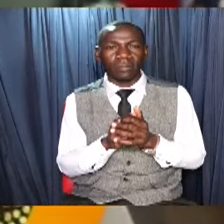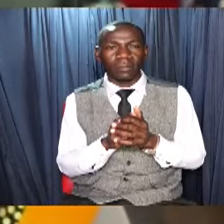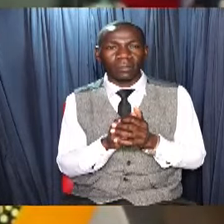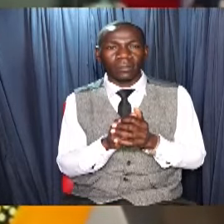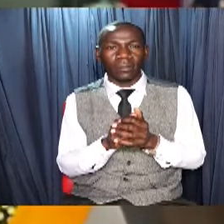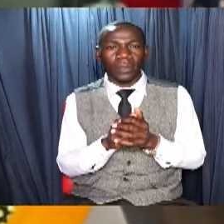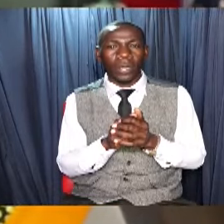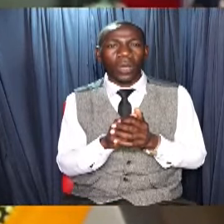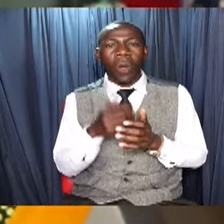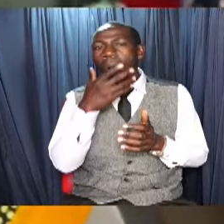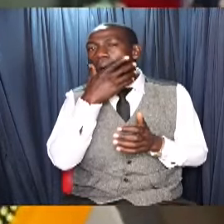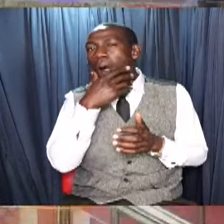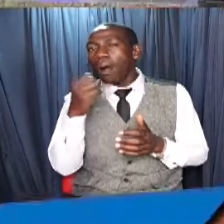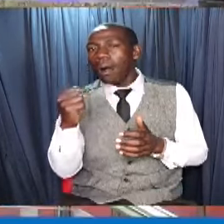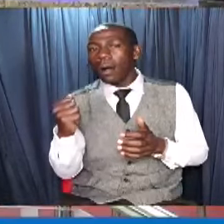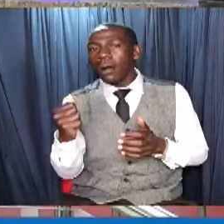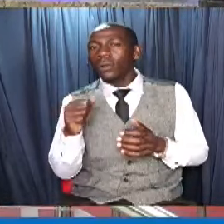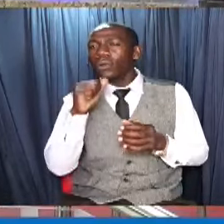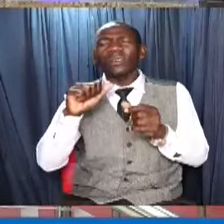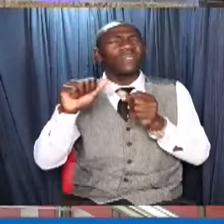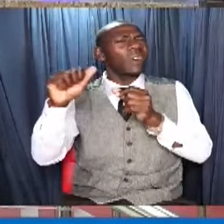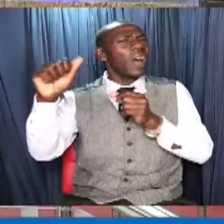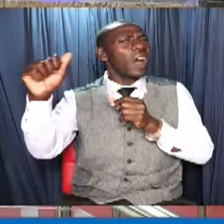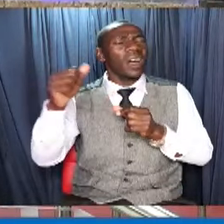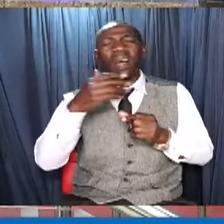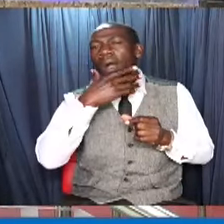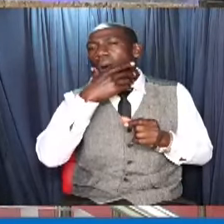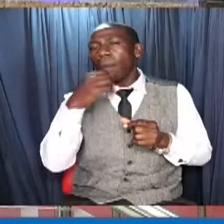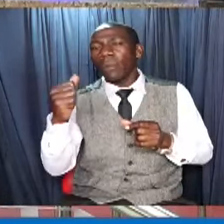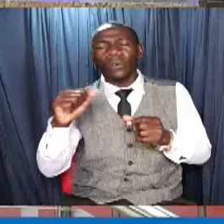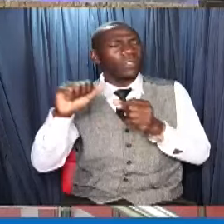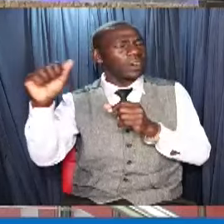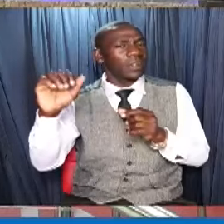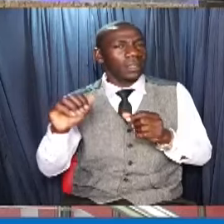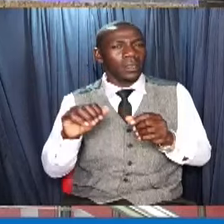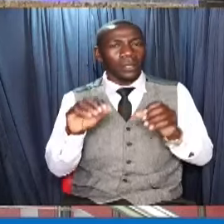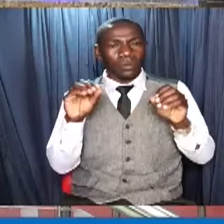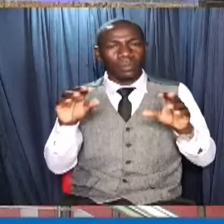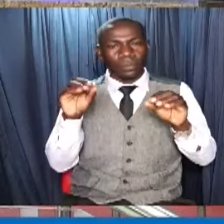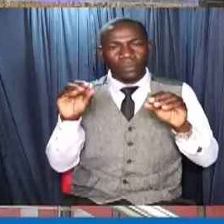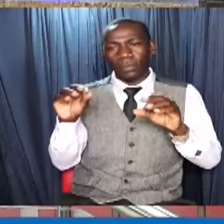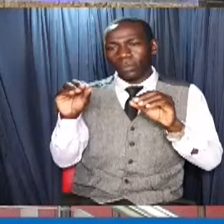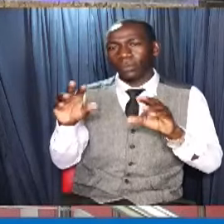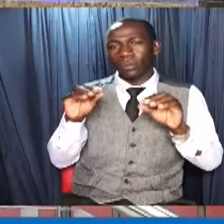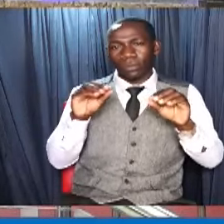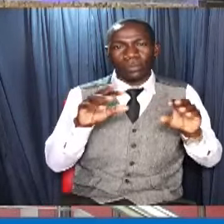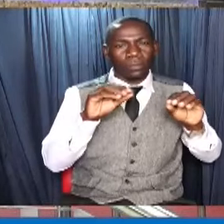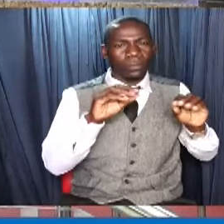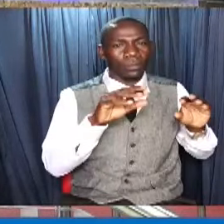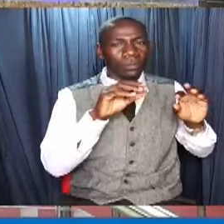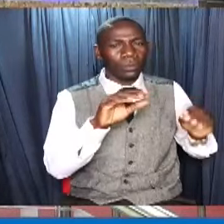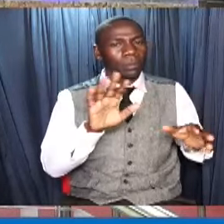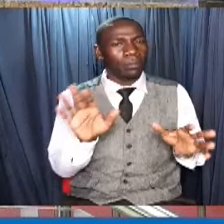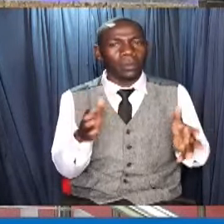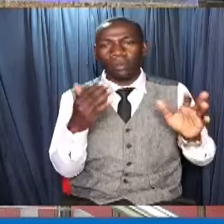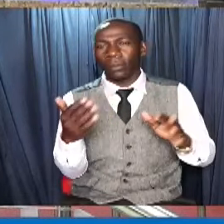Na pake na nyanya, pake na simbali. And my grandma's place wakawa, of work so far. Wameorganize disco. They had organized a kind of a party.